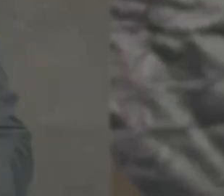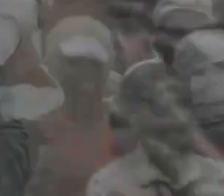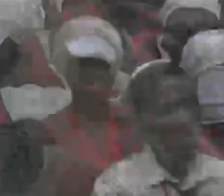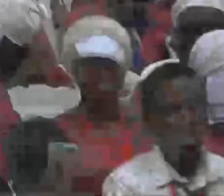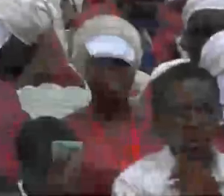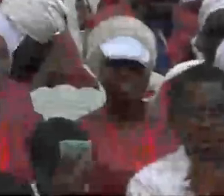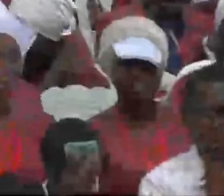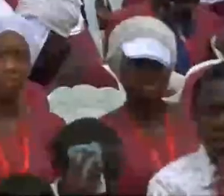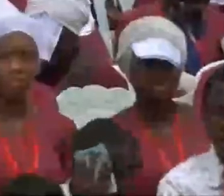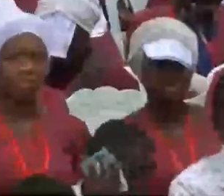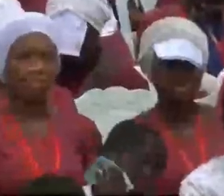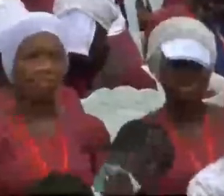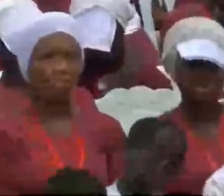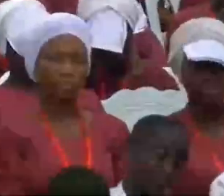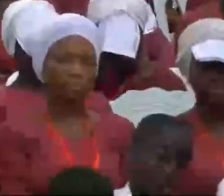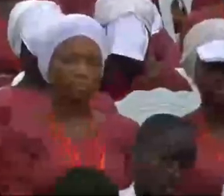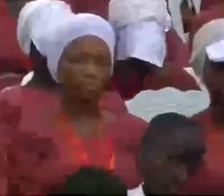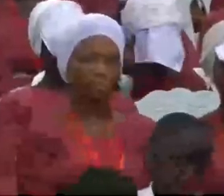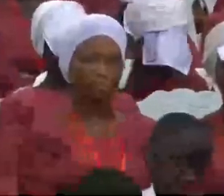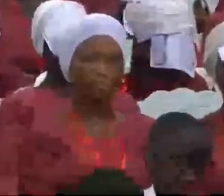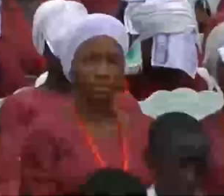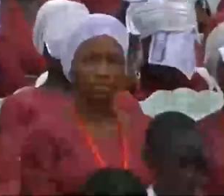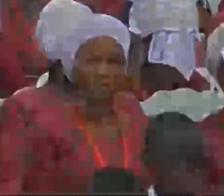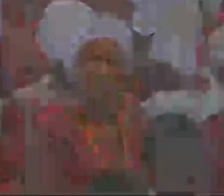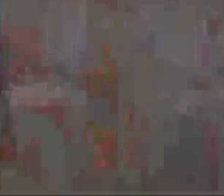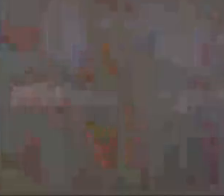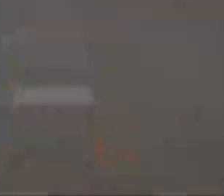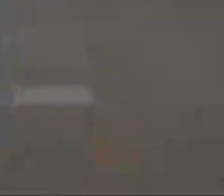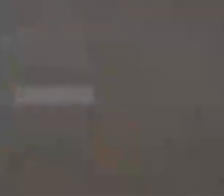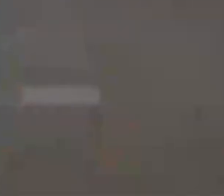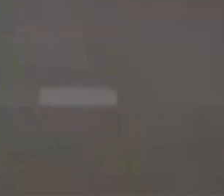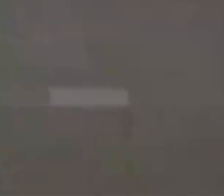nos prières pour vous. Verset 8.